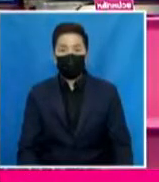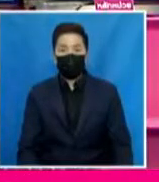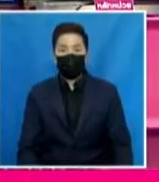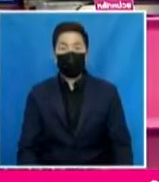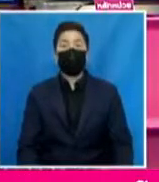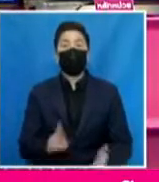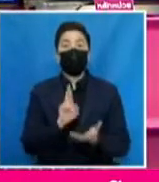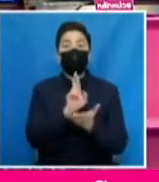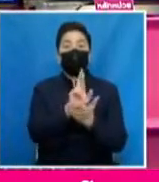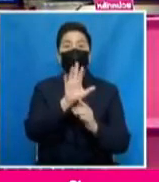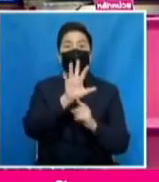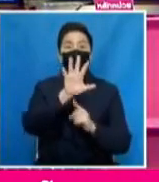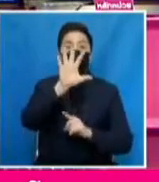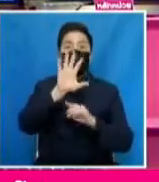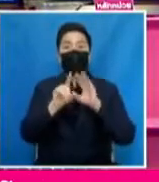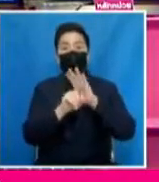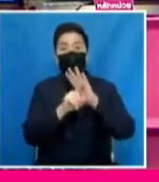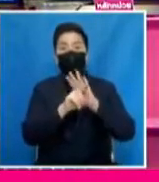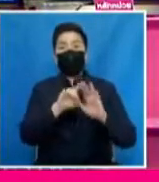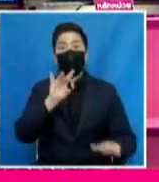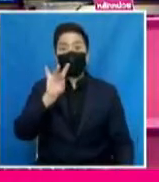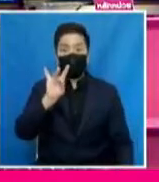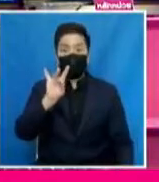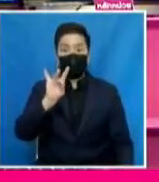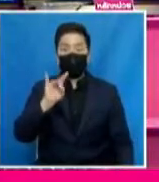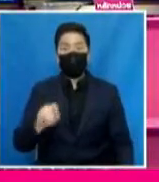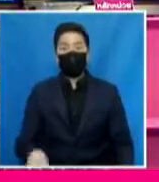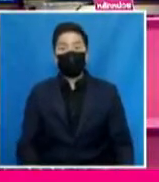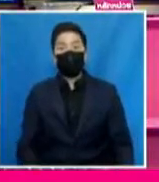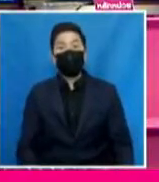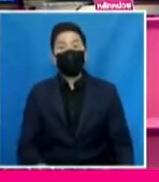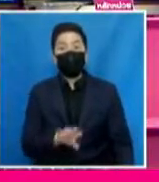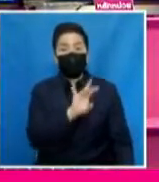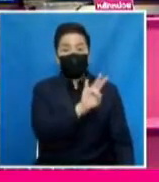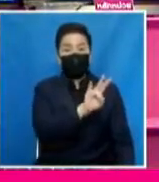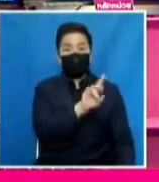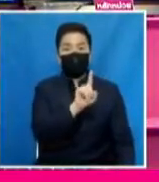อันดับที่5หมุนครั้งที่8เลขที่ออก